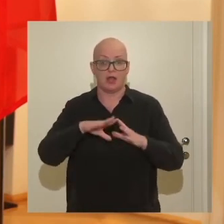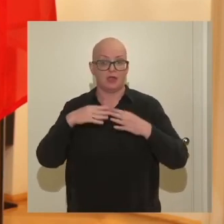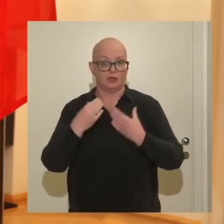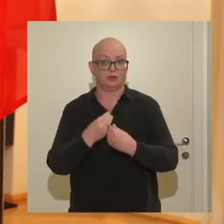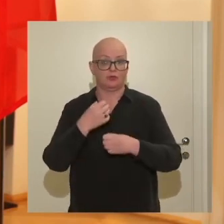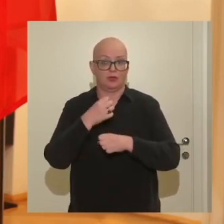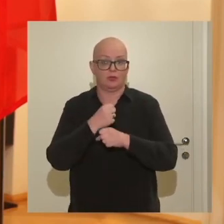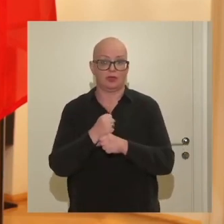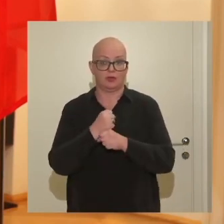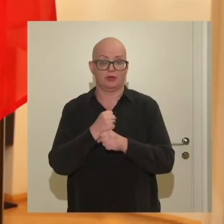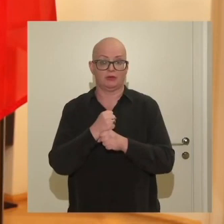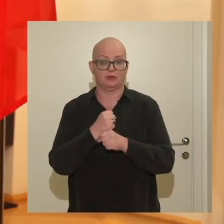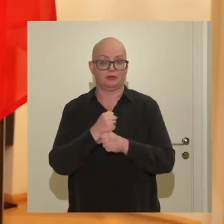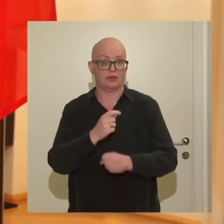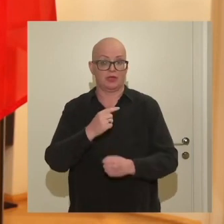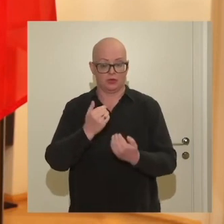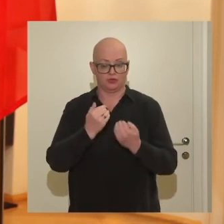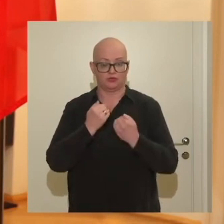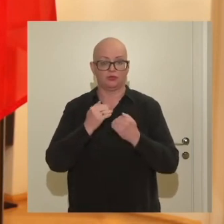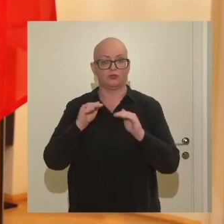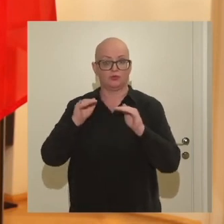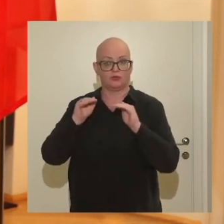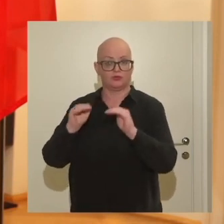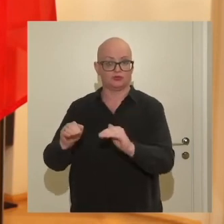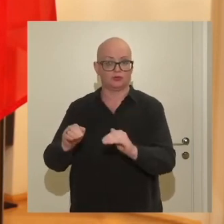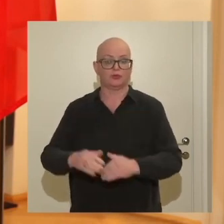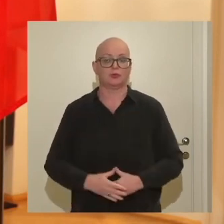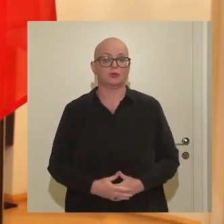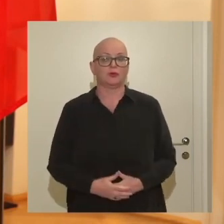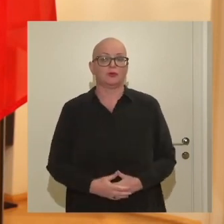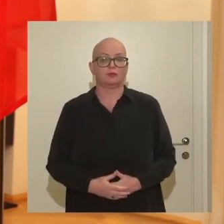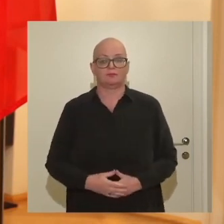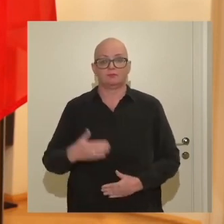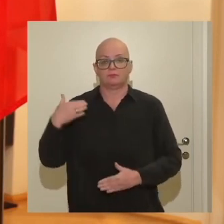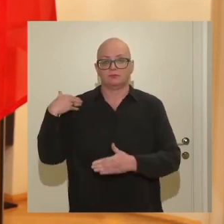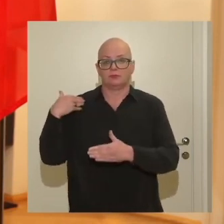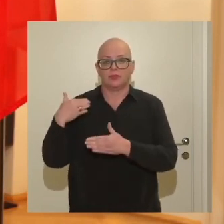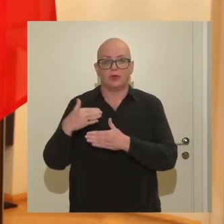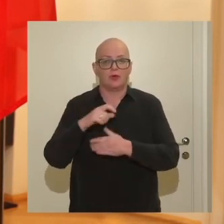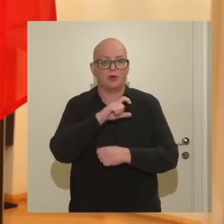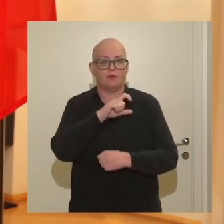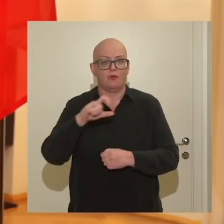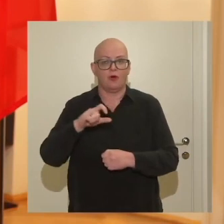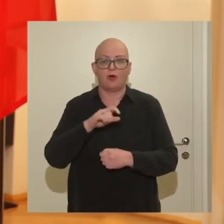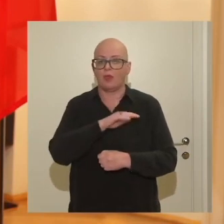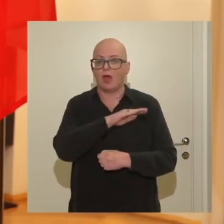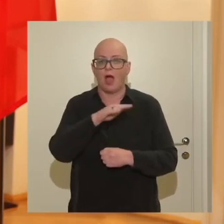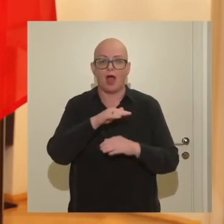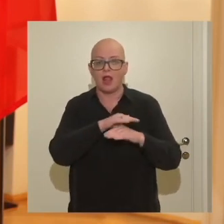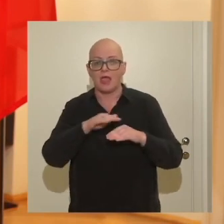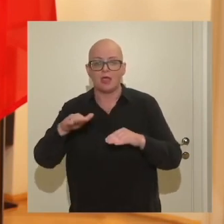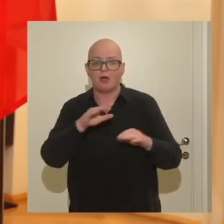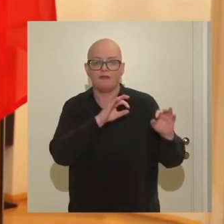Jahre 1989, habe ich über 3500 Frauen mit hineingenommen. Und das hat uns allen gut getan. Das habe